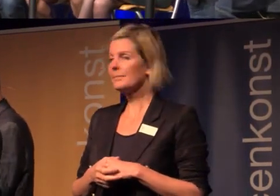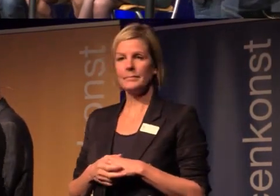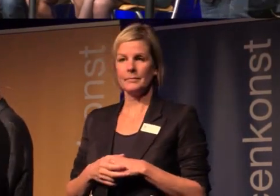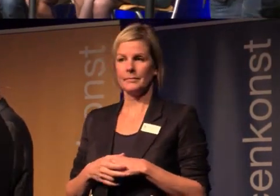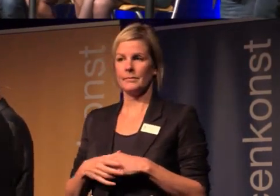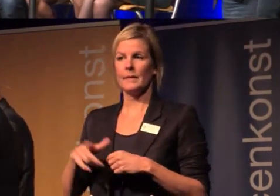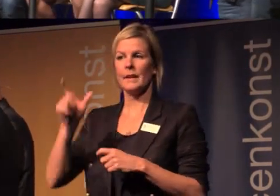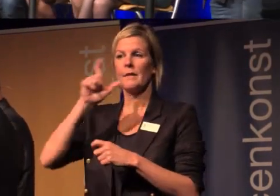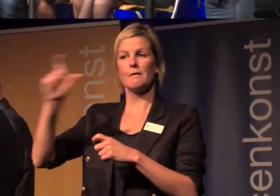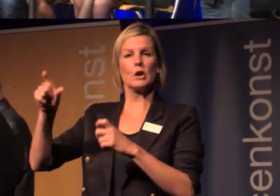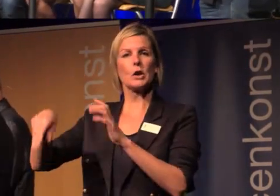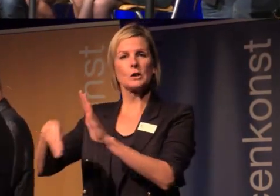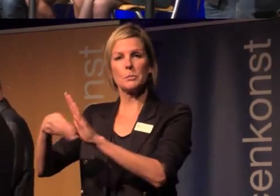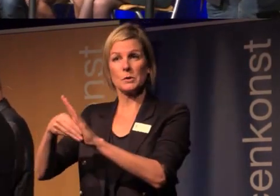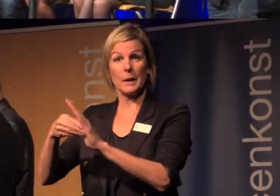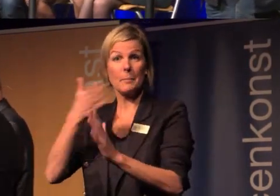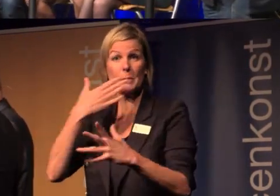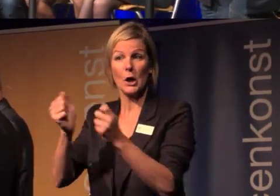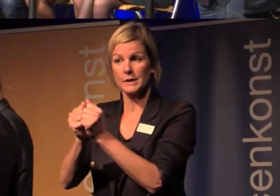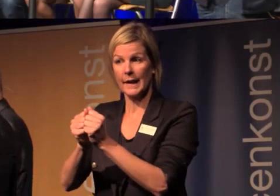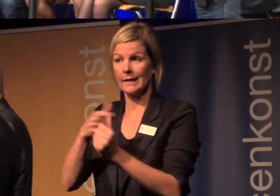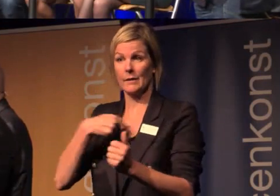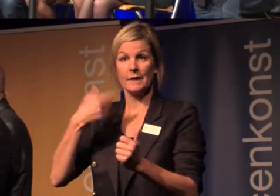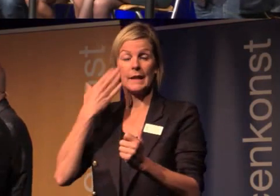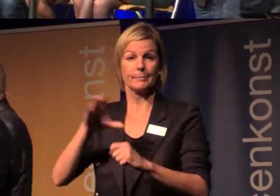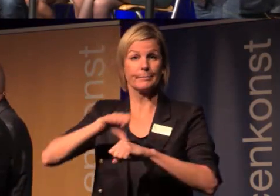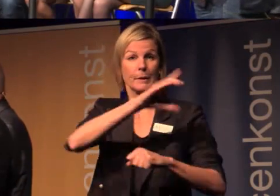Är företagssponsring ett bra sätt att finansiera kultur?